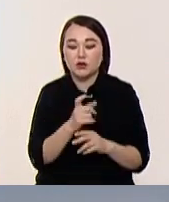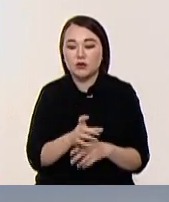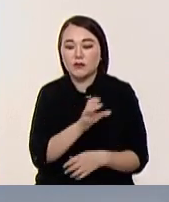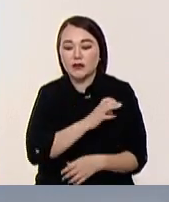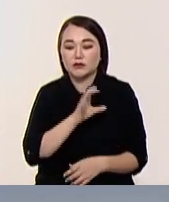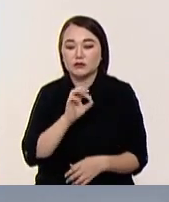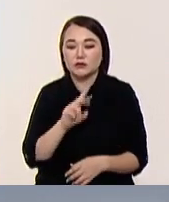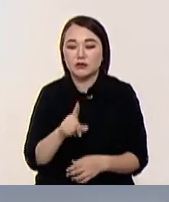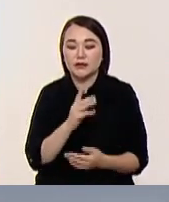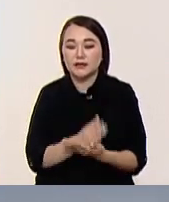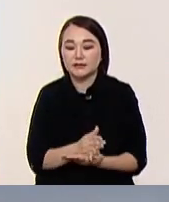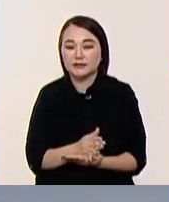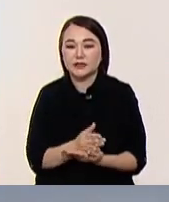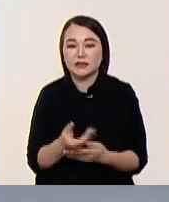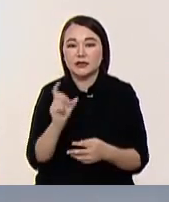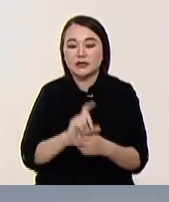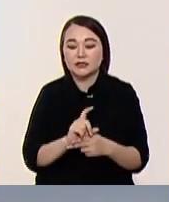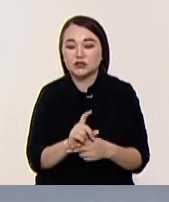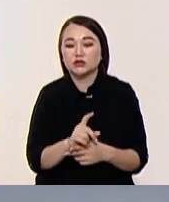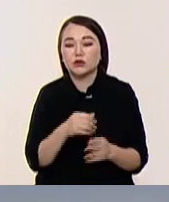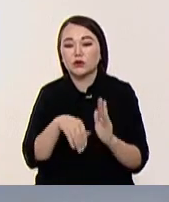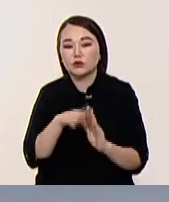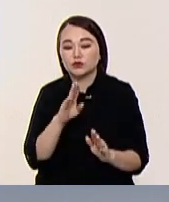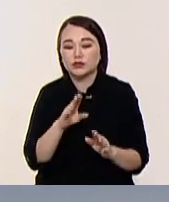солями. Желательно